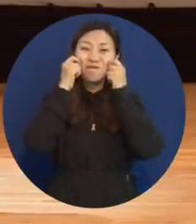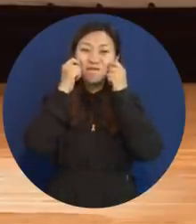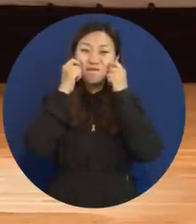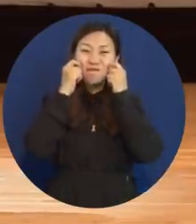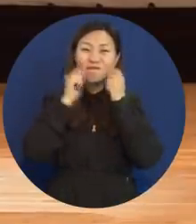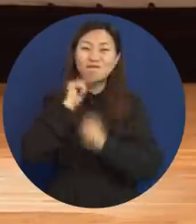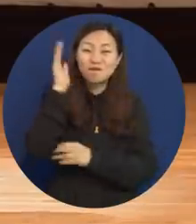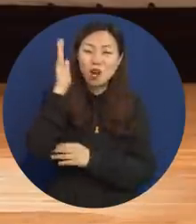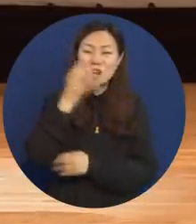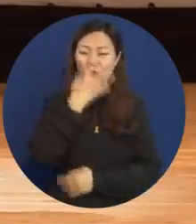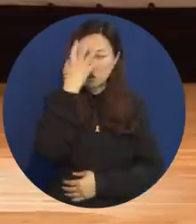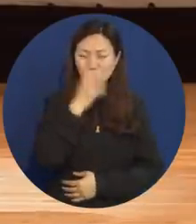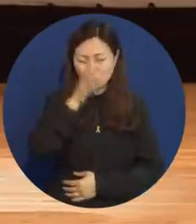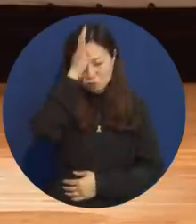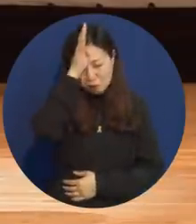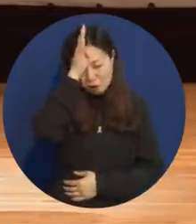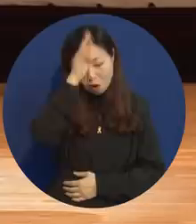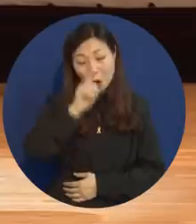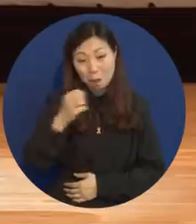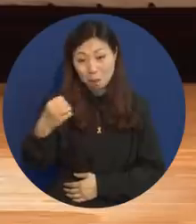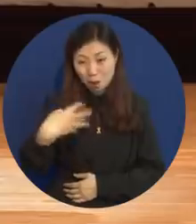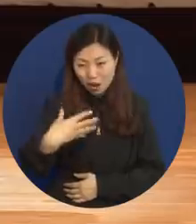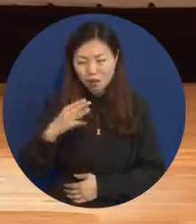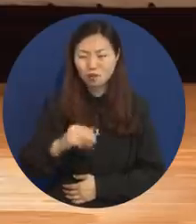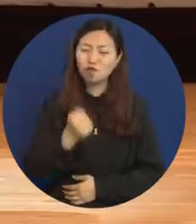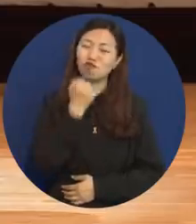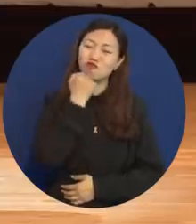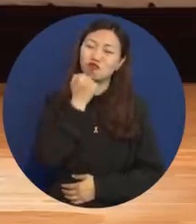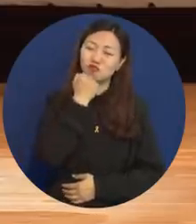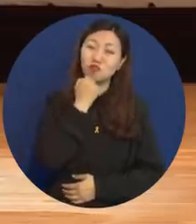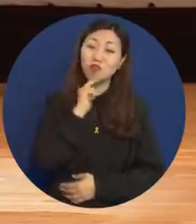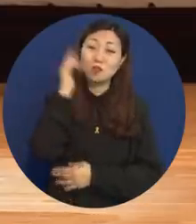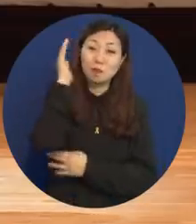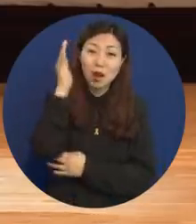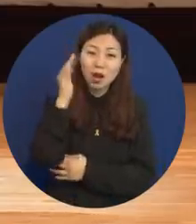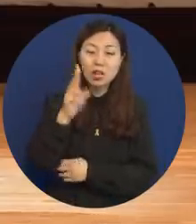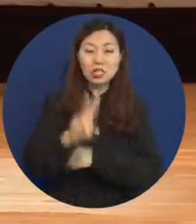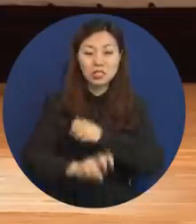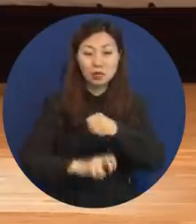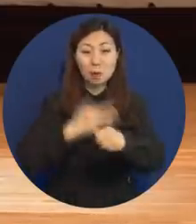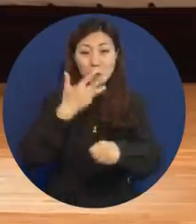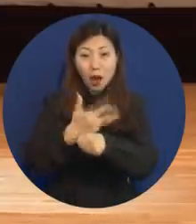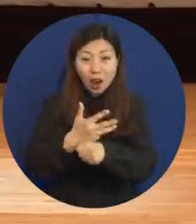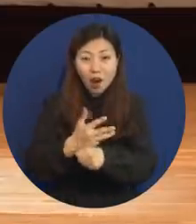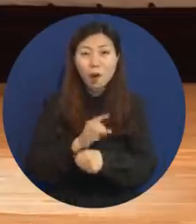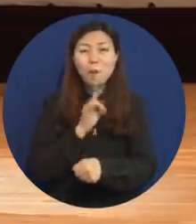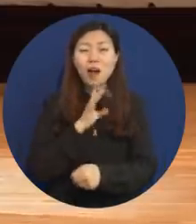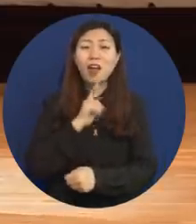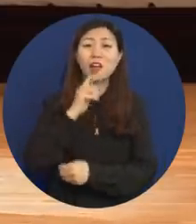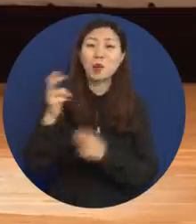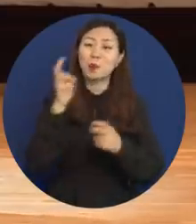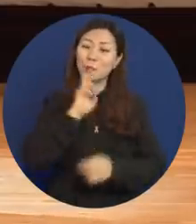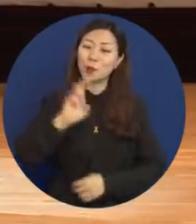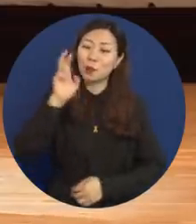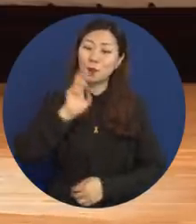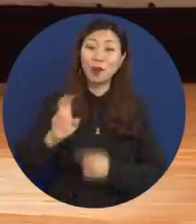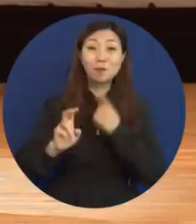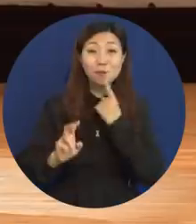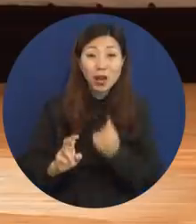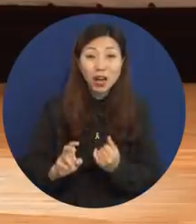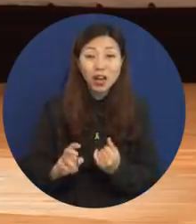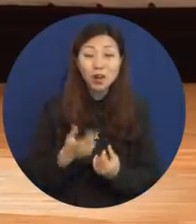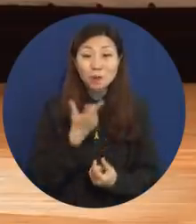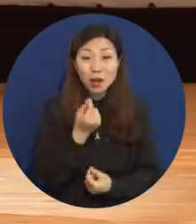저막 우울증이라 해도 웃고 하고, 여기 막 28년 만에 노래도 하고, 그랬지 않습니까?